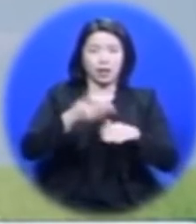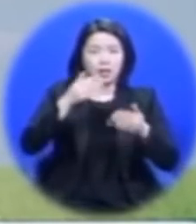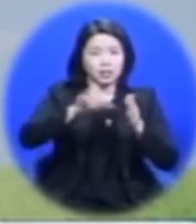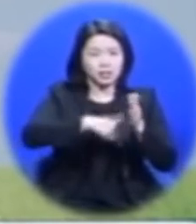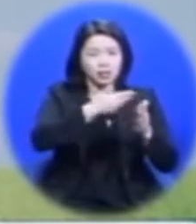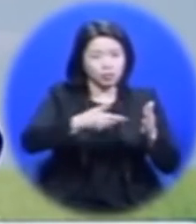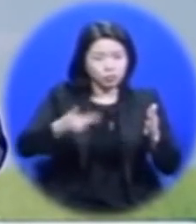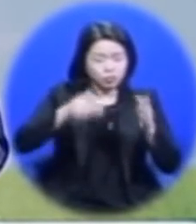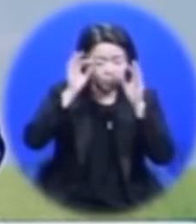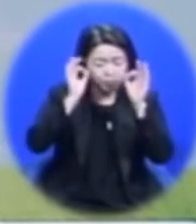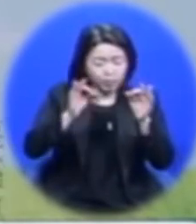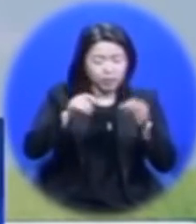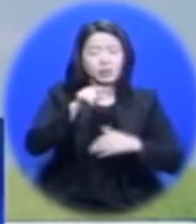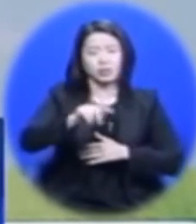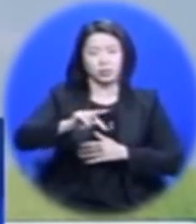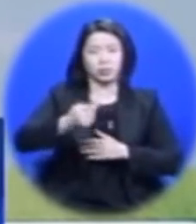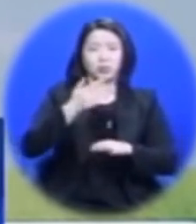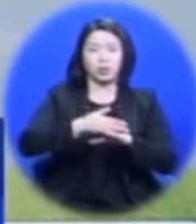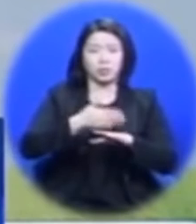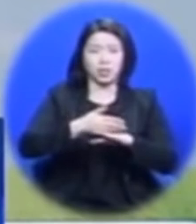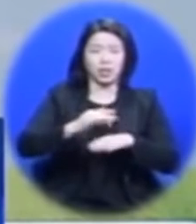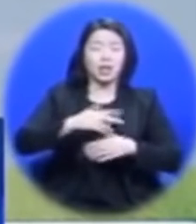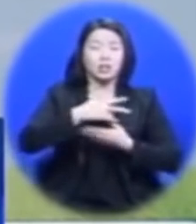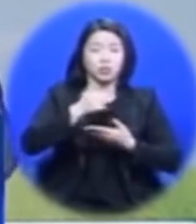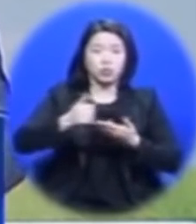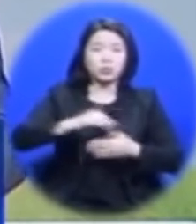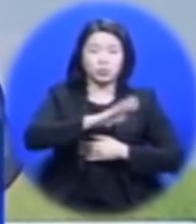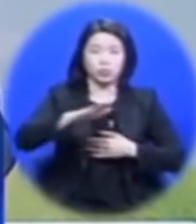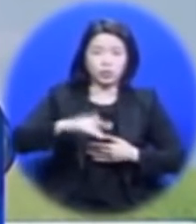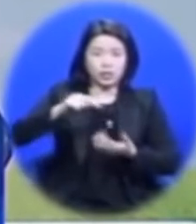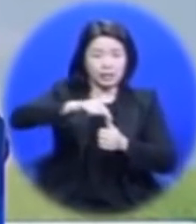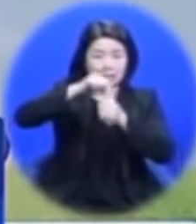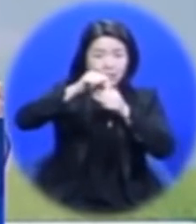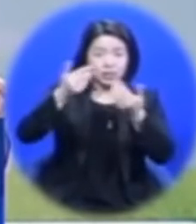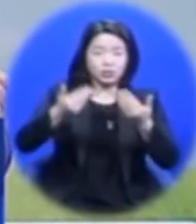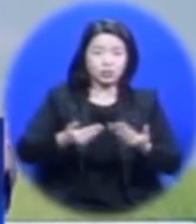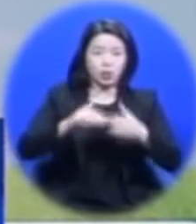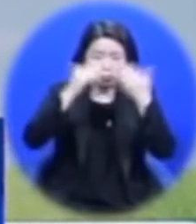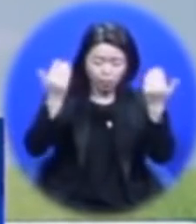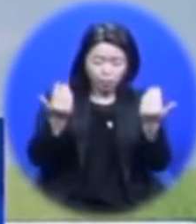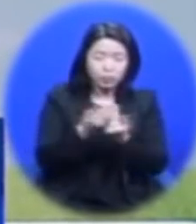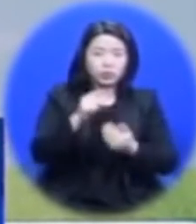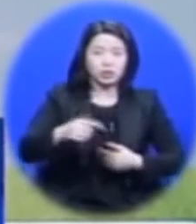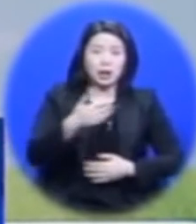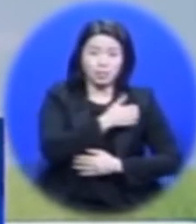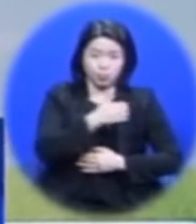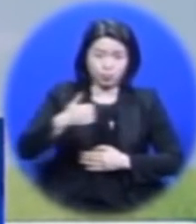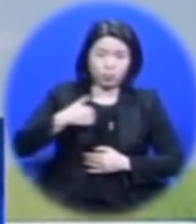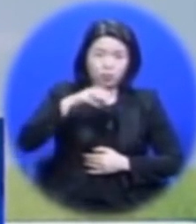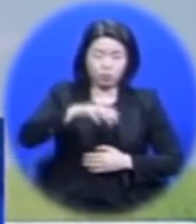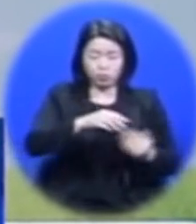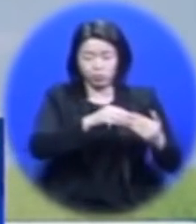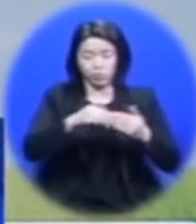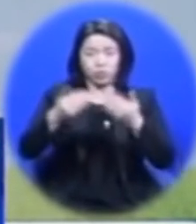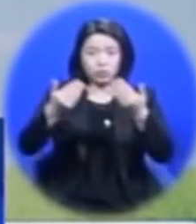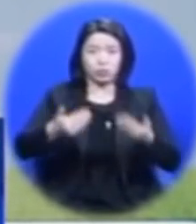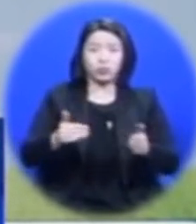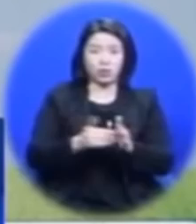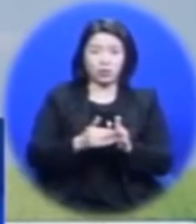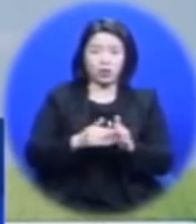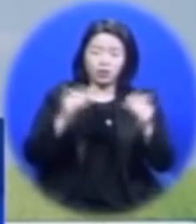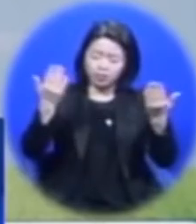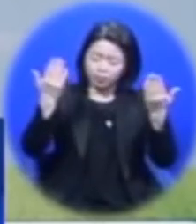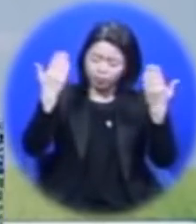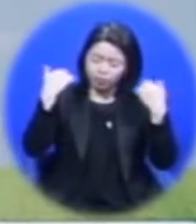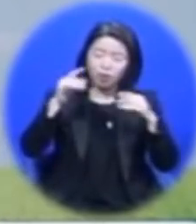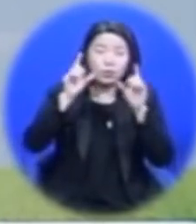보니까 주님께서 우리를 마침내 건지셔서 모든 것이 풍족한 곳으로 이끌어 주셨습니다. 지나고 보니까